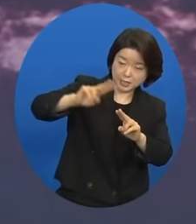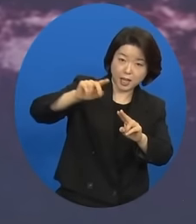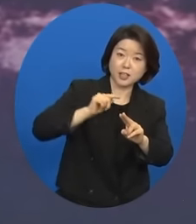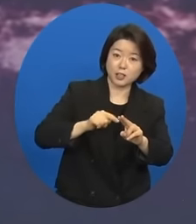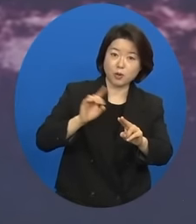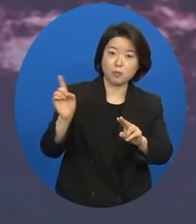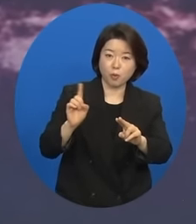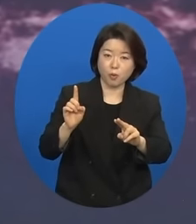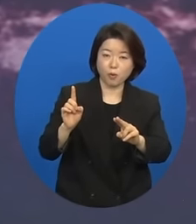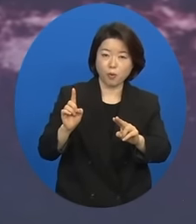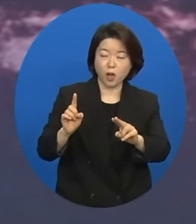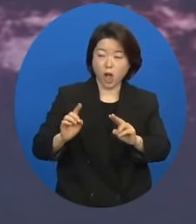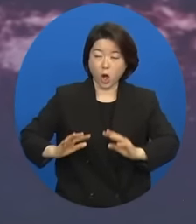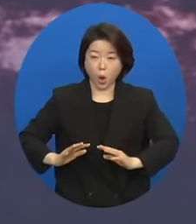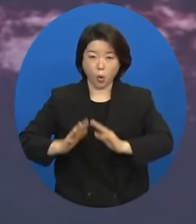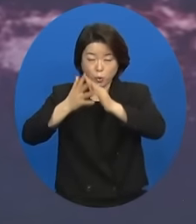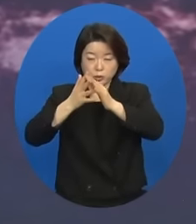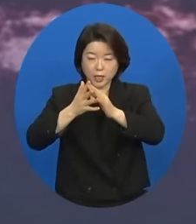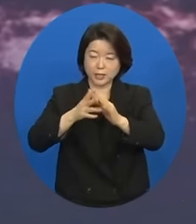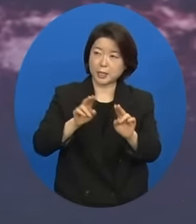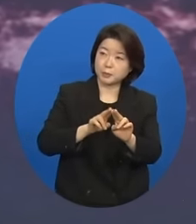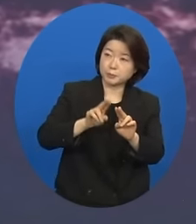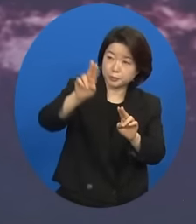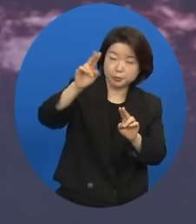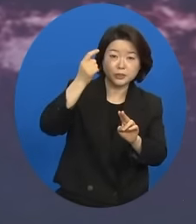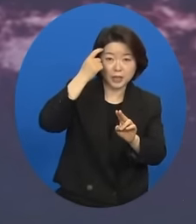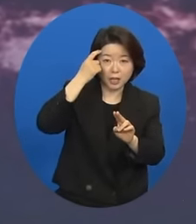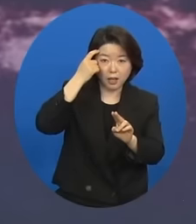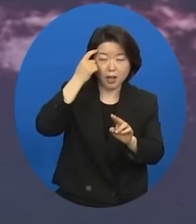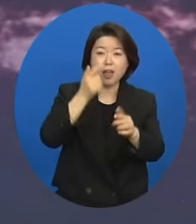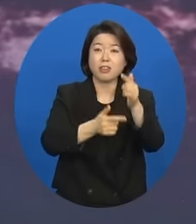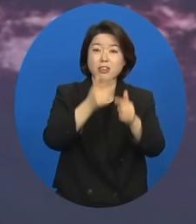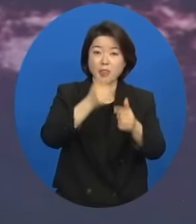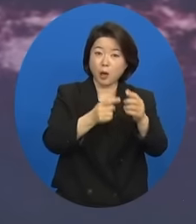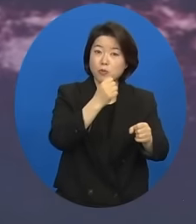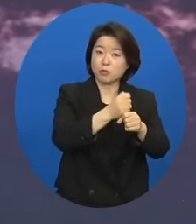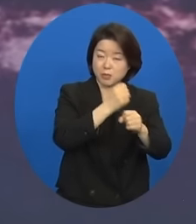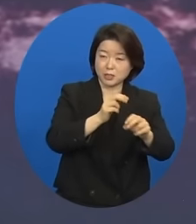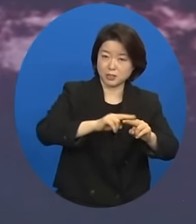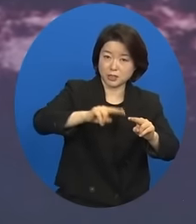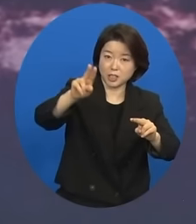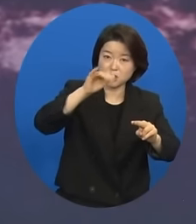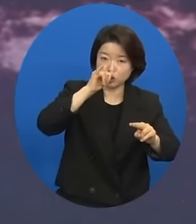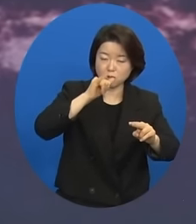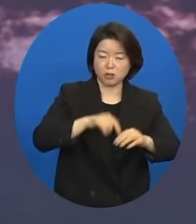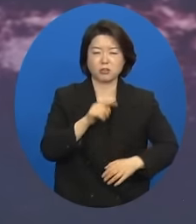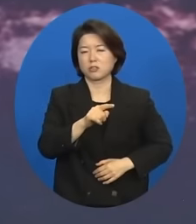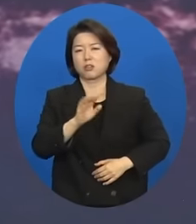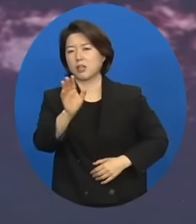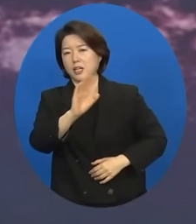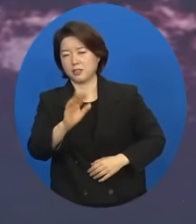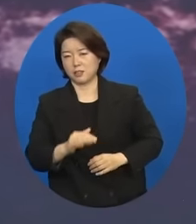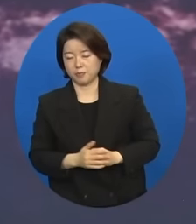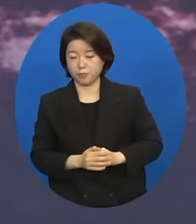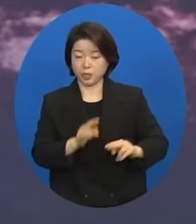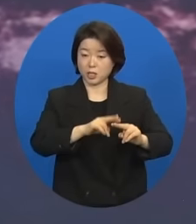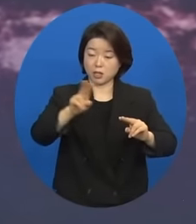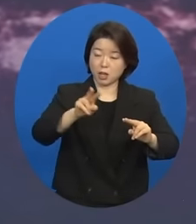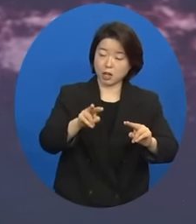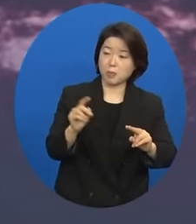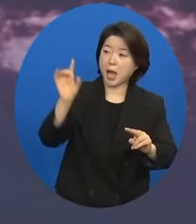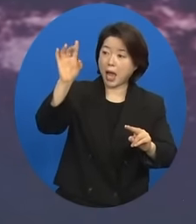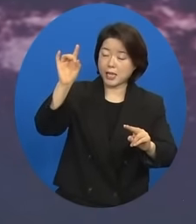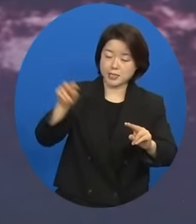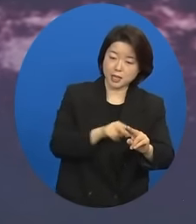이게 뭐 공사할 때 올라타는 그 사다리를 생각한단 말이에요 사다리가 또 아닌 이유가 있어요 사다리에 올라가면 다른 사람 못 올라갑니다 그 한